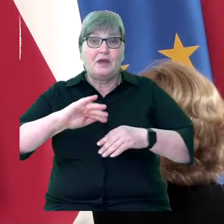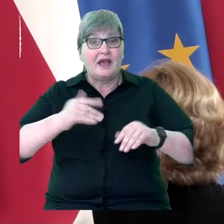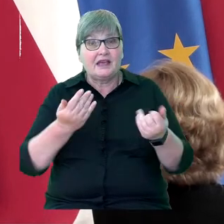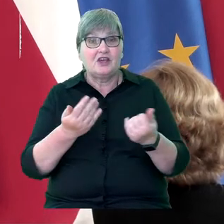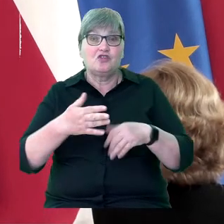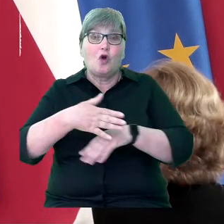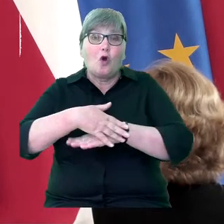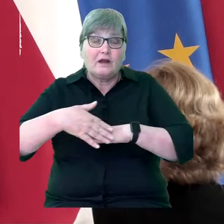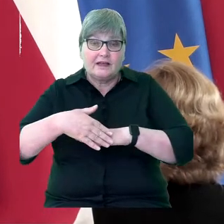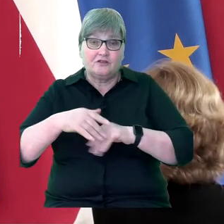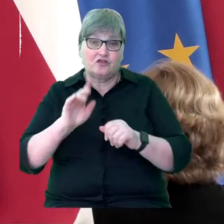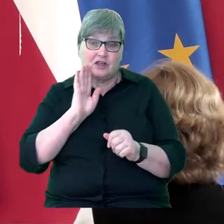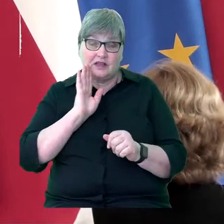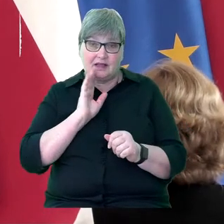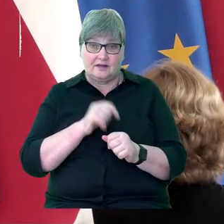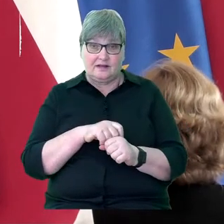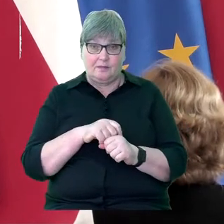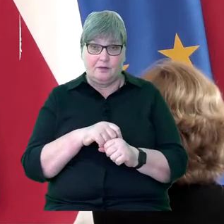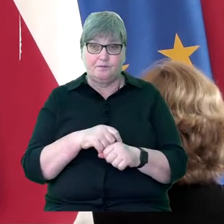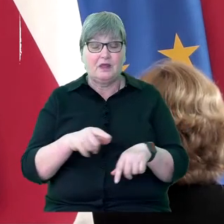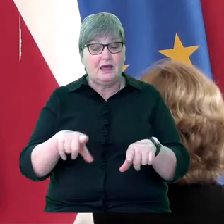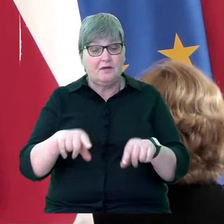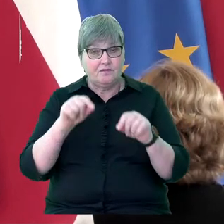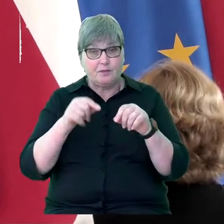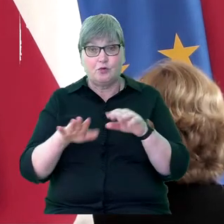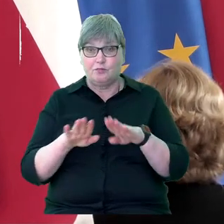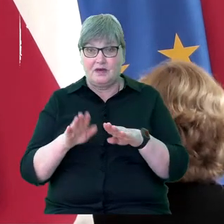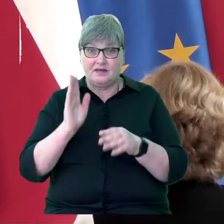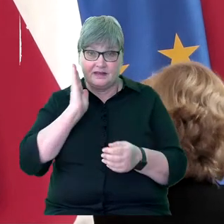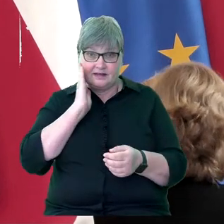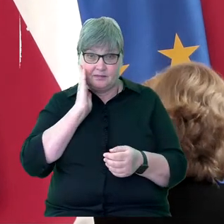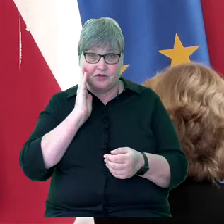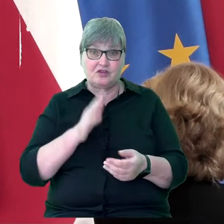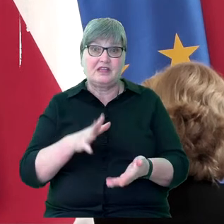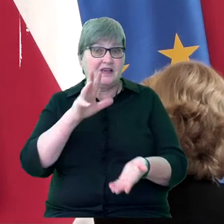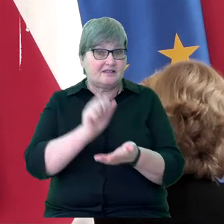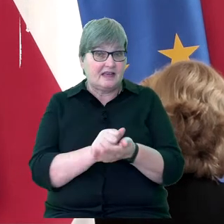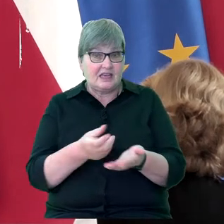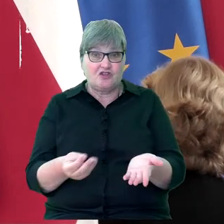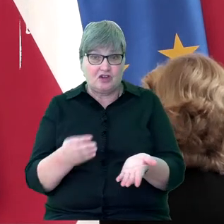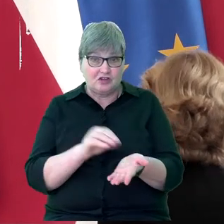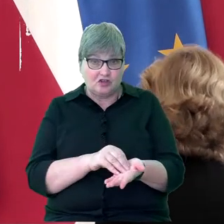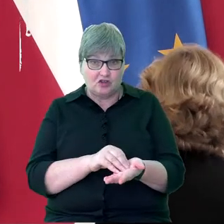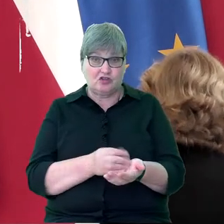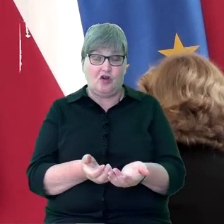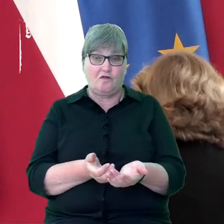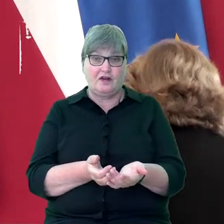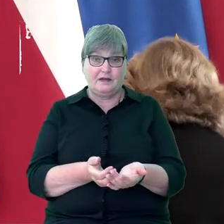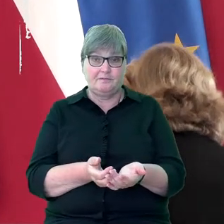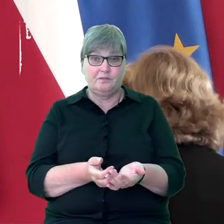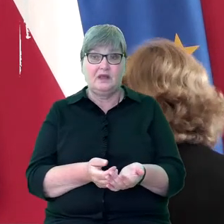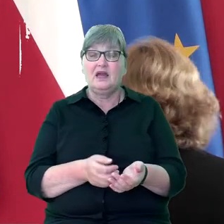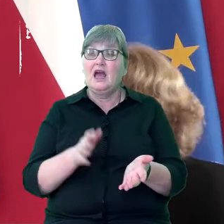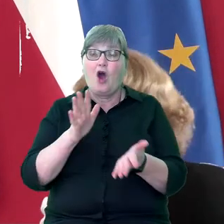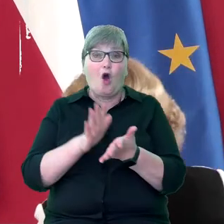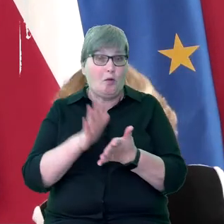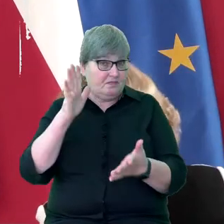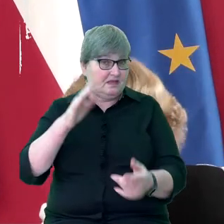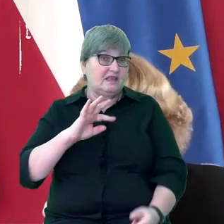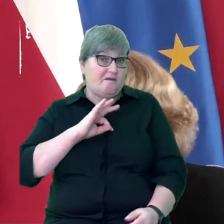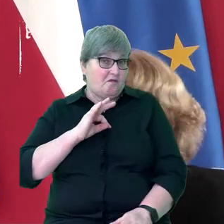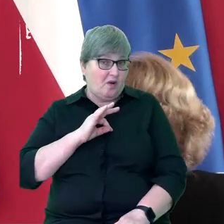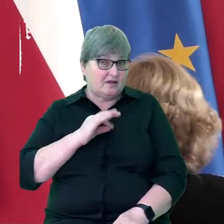choćby co do wyboru miejsca zamieszkania, zajęć dodatkowych, wyrażania publicznie swoich opinii.